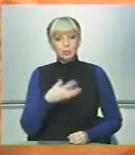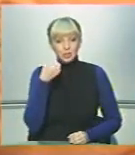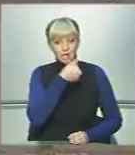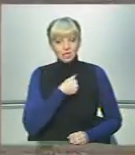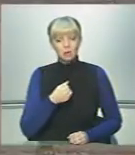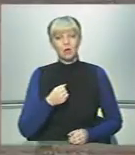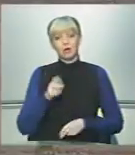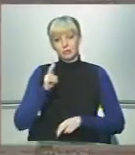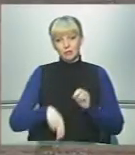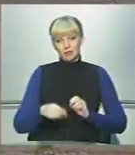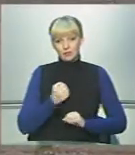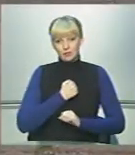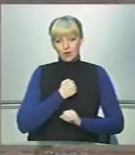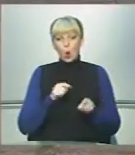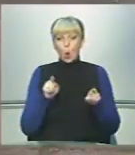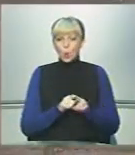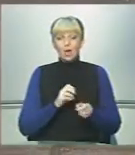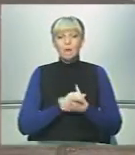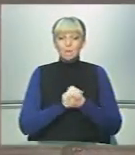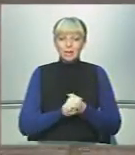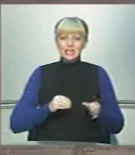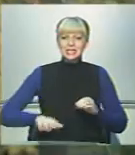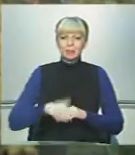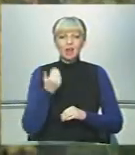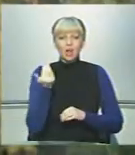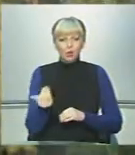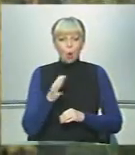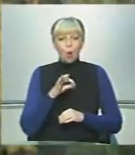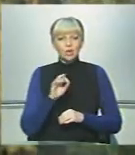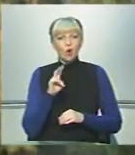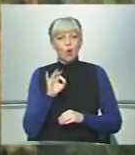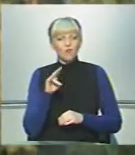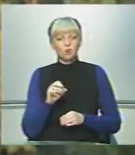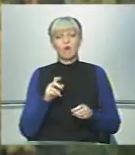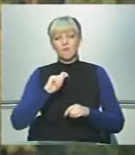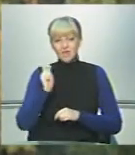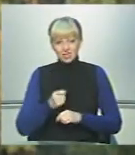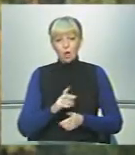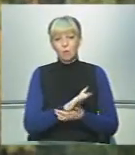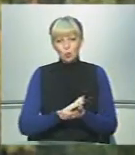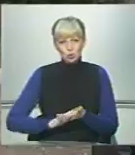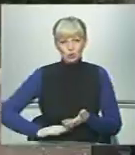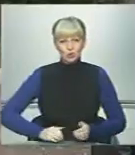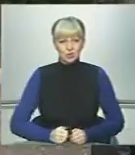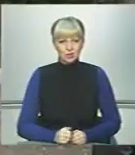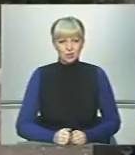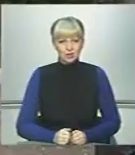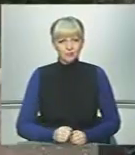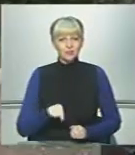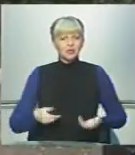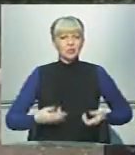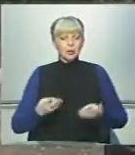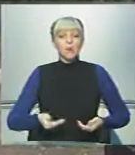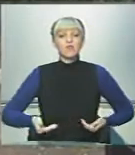2015-го – демобілізація. Однак і на мирній землі для Олександра Ковтуна війна продовжується. В цьому житті